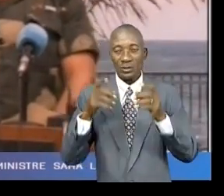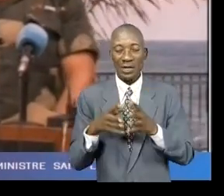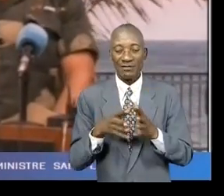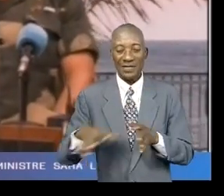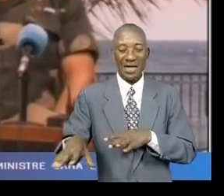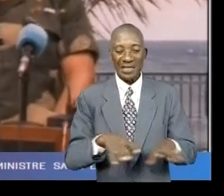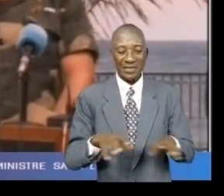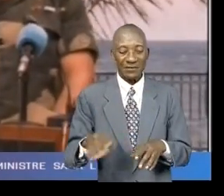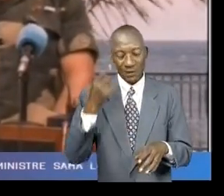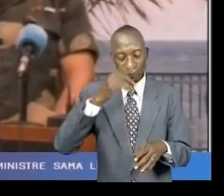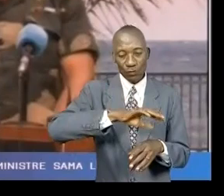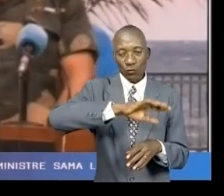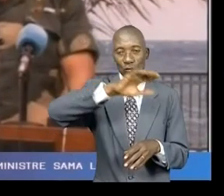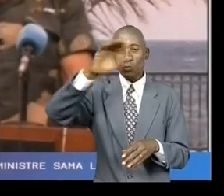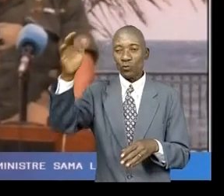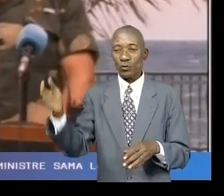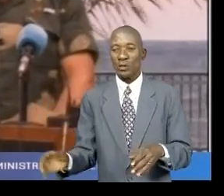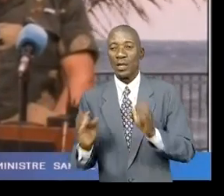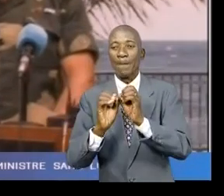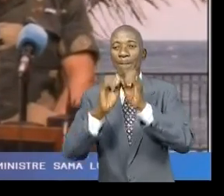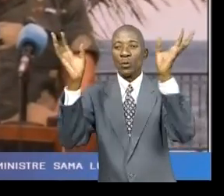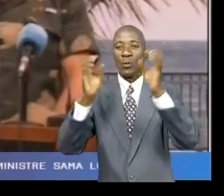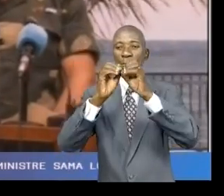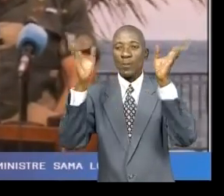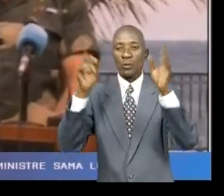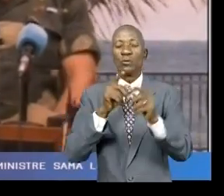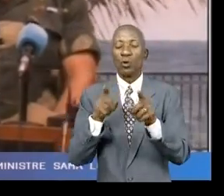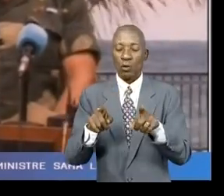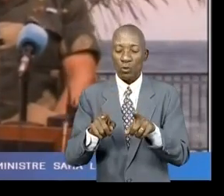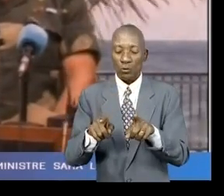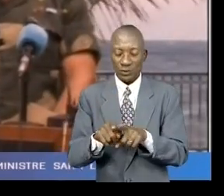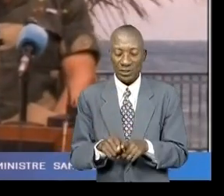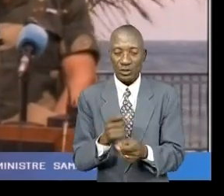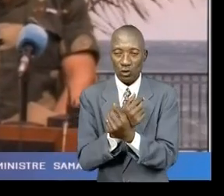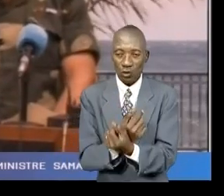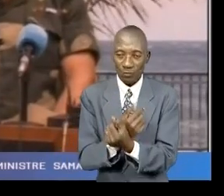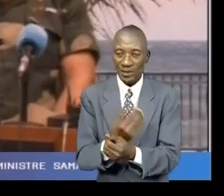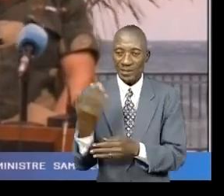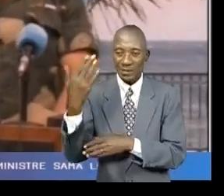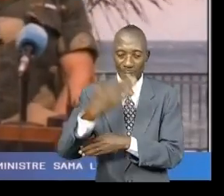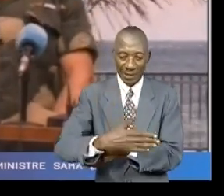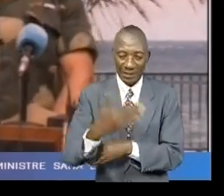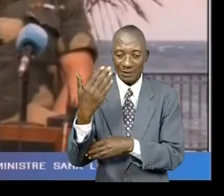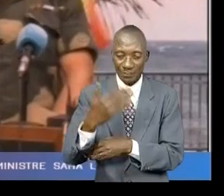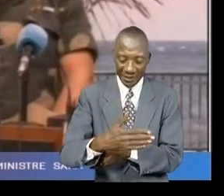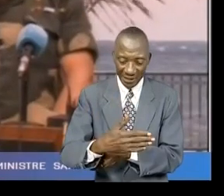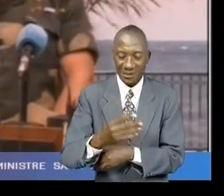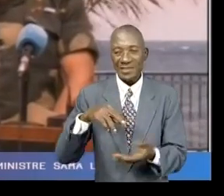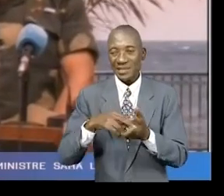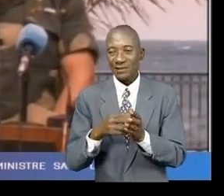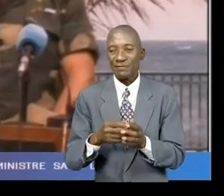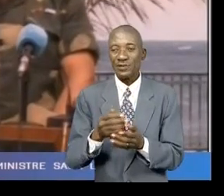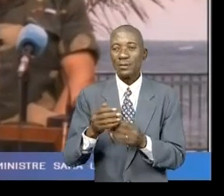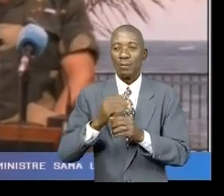volcaniques, au respect strict des gestes et barrières contre la troisième vague de COVID-19